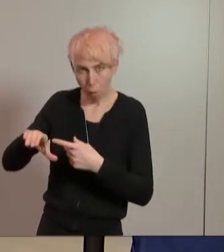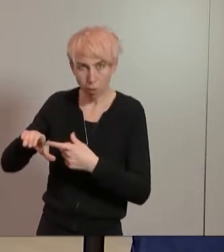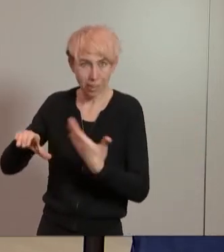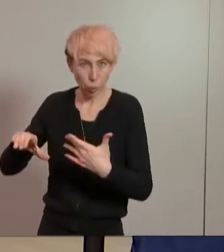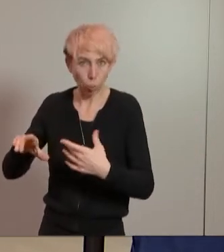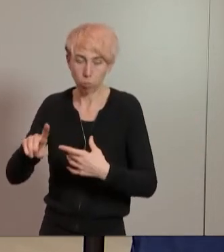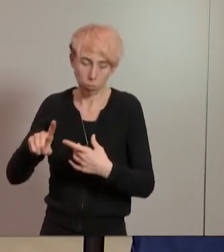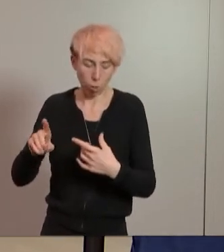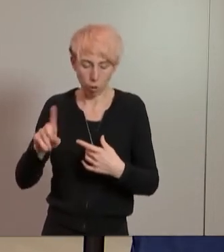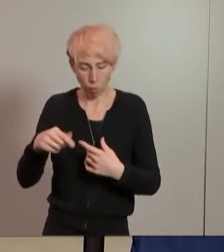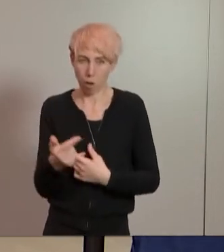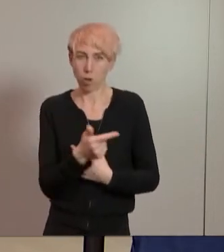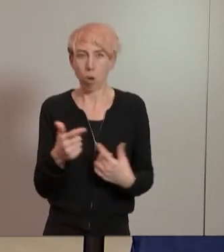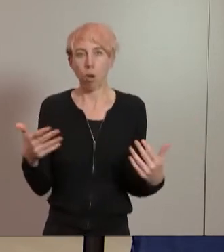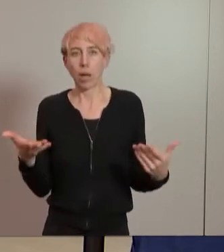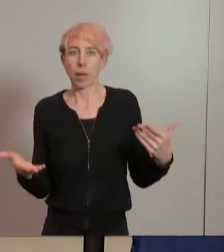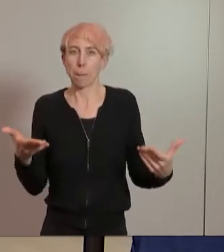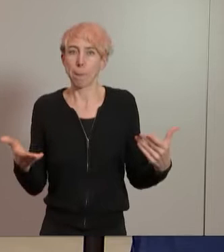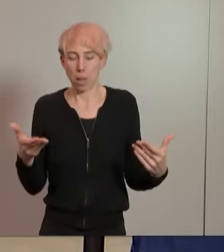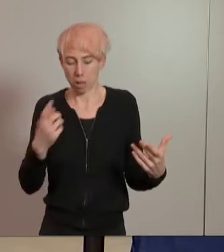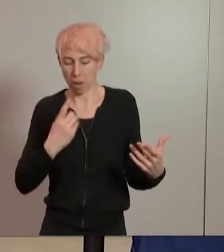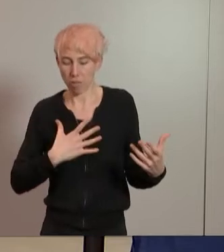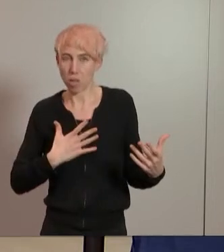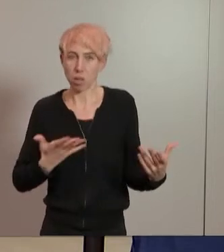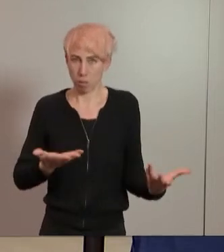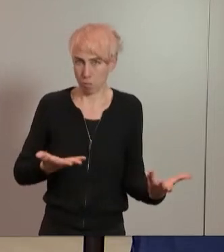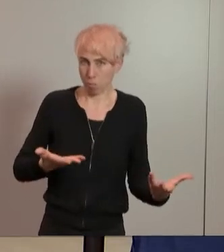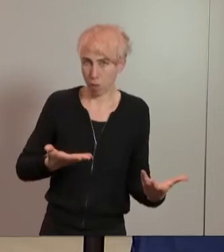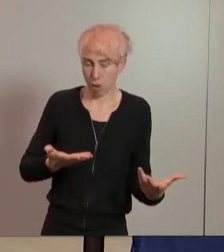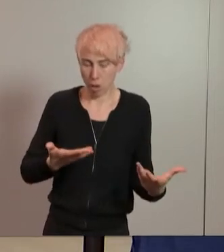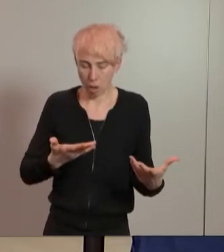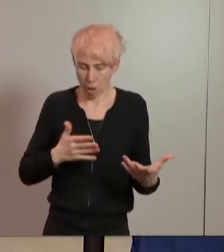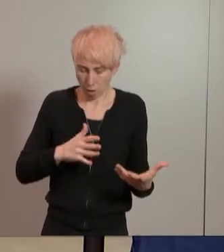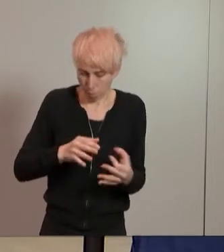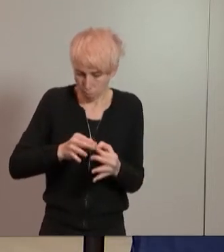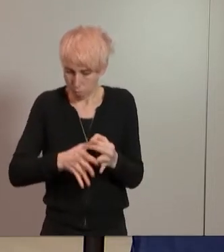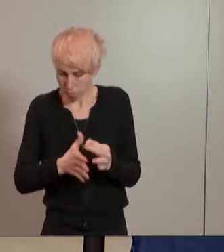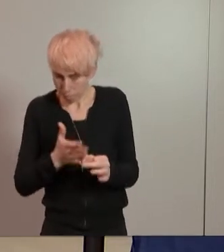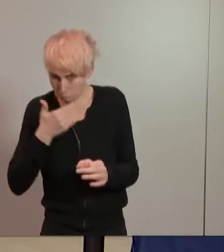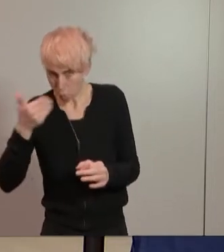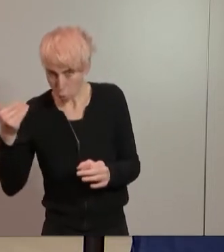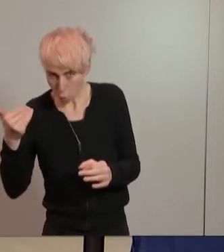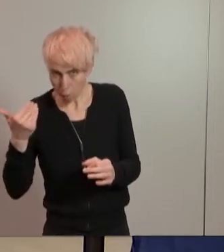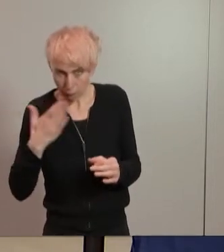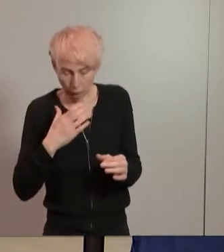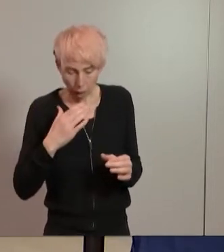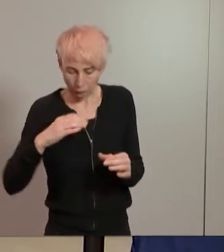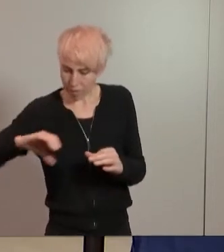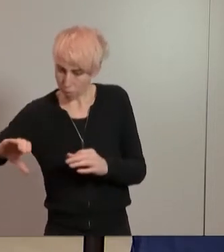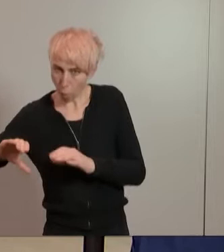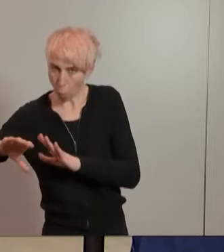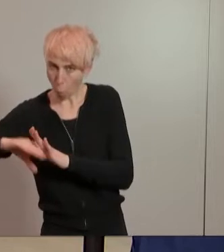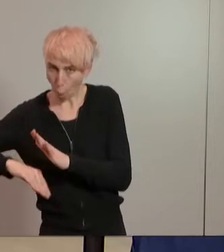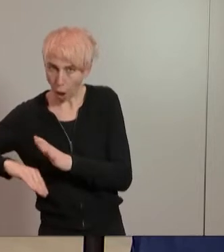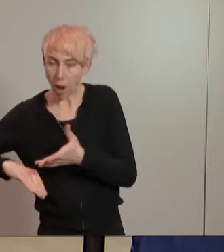un équilibre à trouver, mais pour nous, trouver les moyens de faire mieux et ou avec moins en matière d'investissement, c'est une des